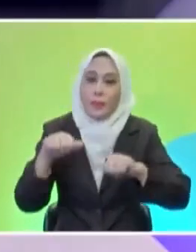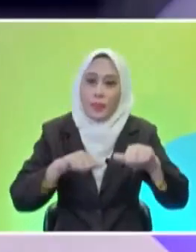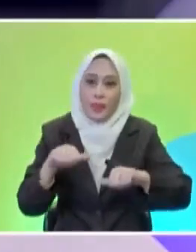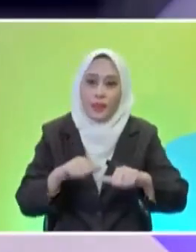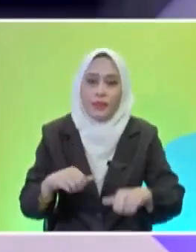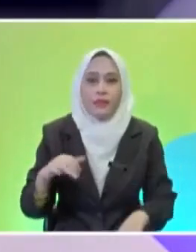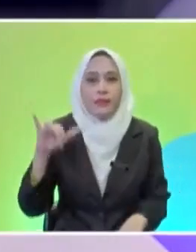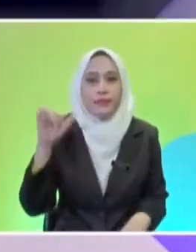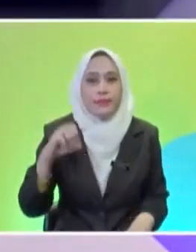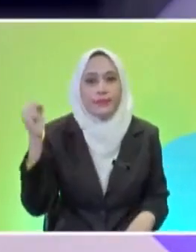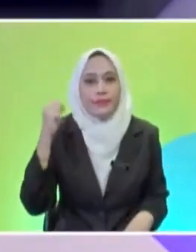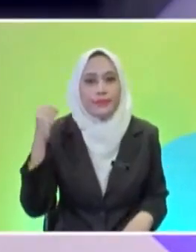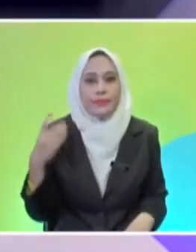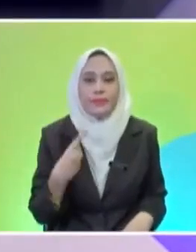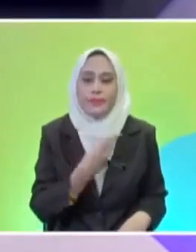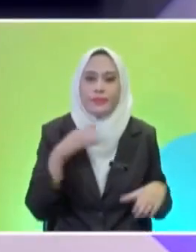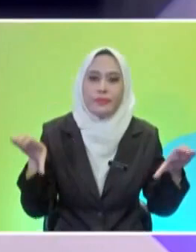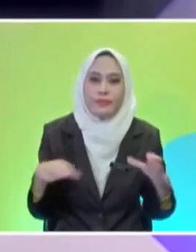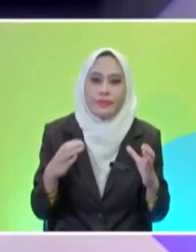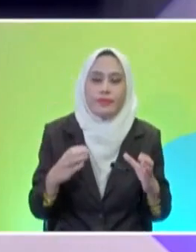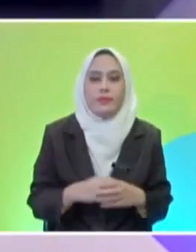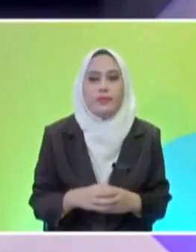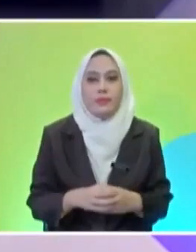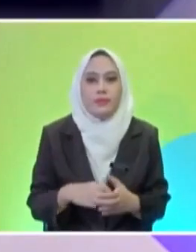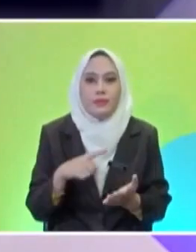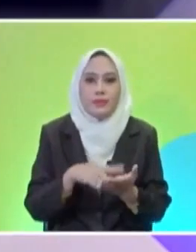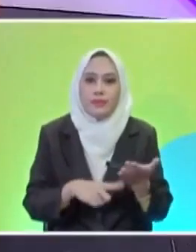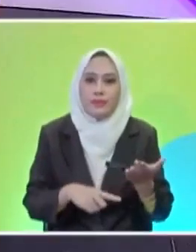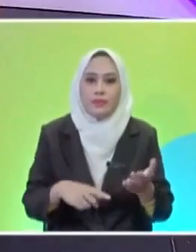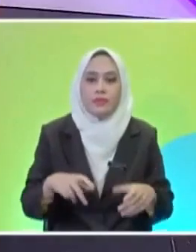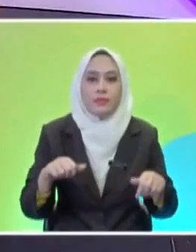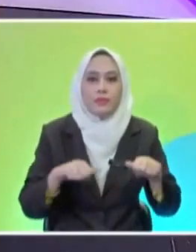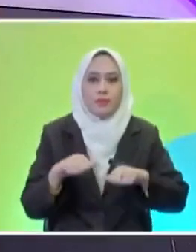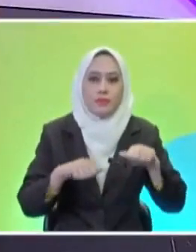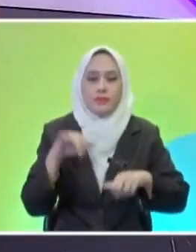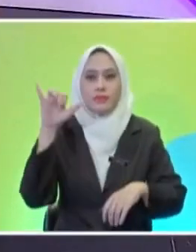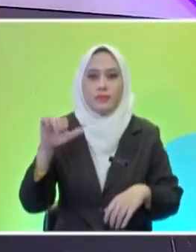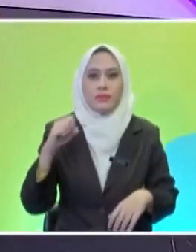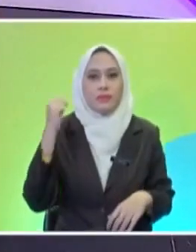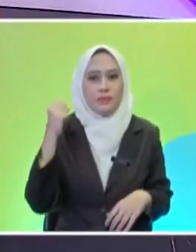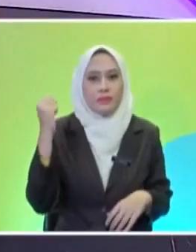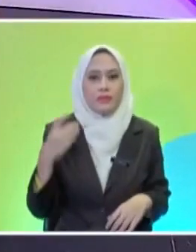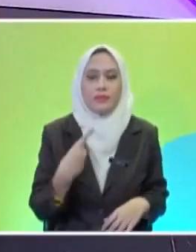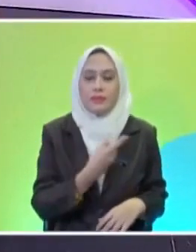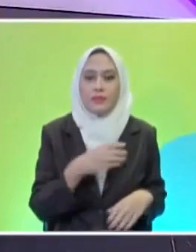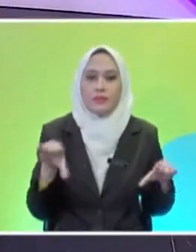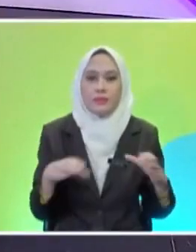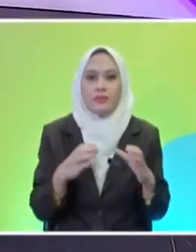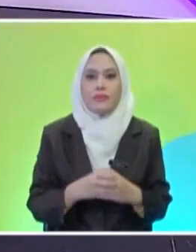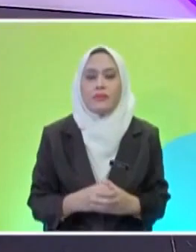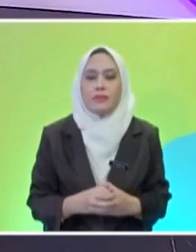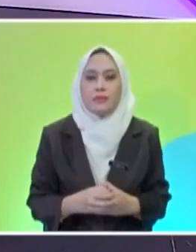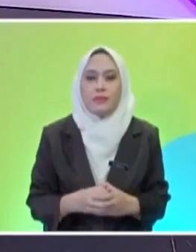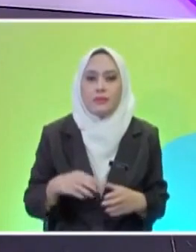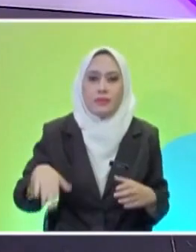selalu lakukan pada waktu-waktu tersebut. Apakah aktiviti-aktiviti tersebut, cikgu? Ya, nanti kita akan buat. Okay, sebelum tu